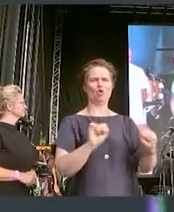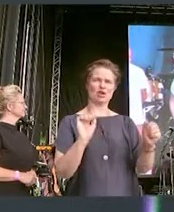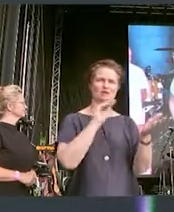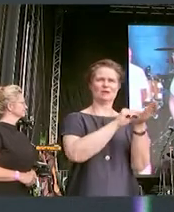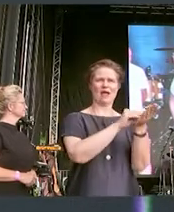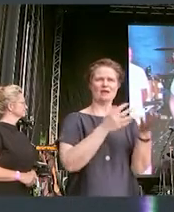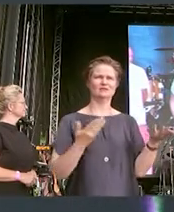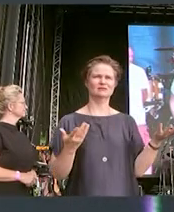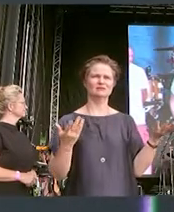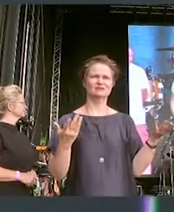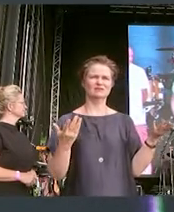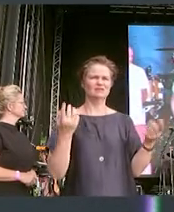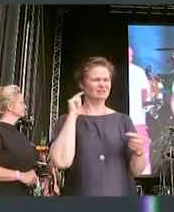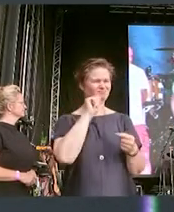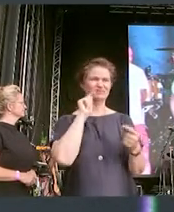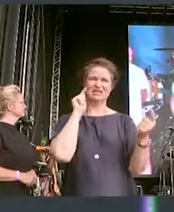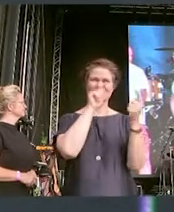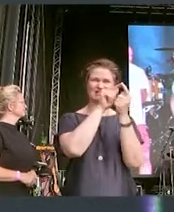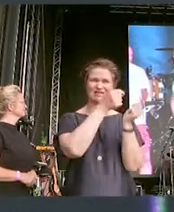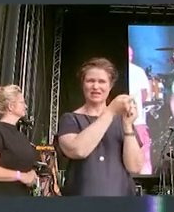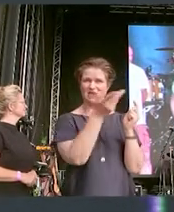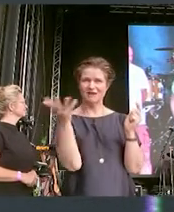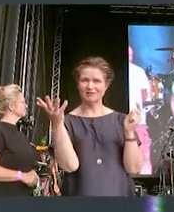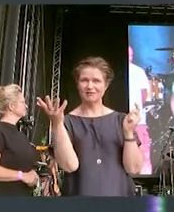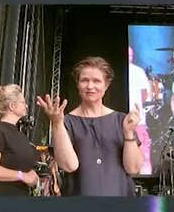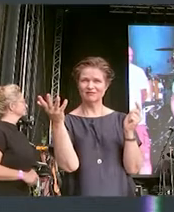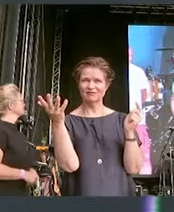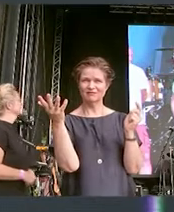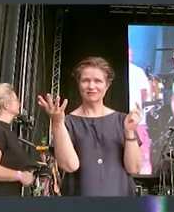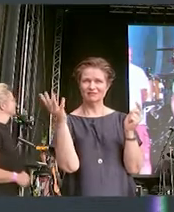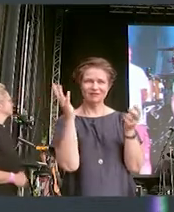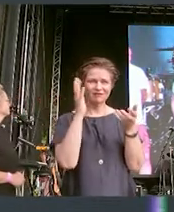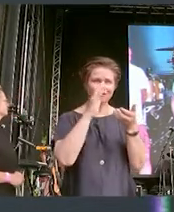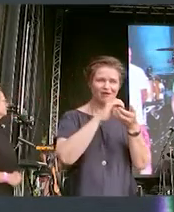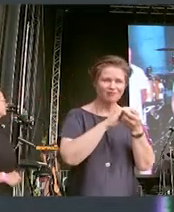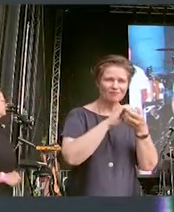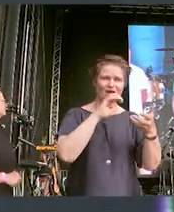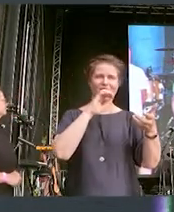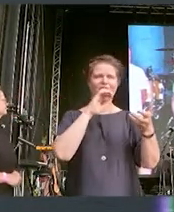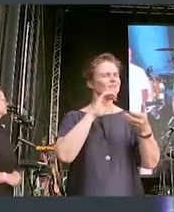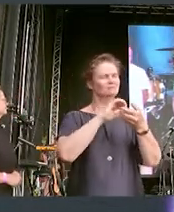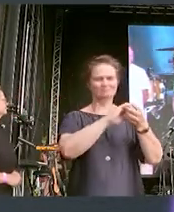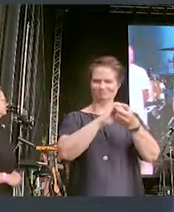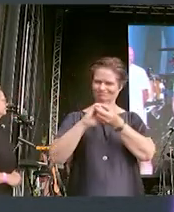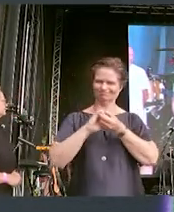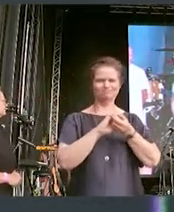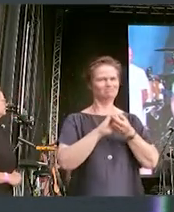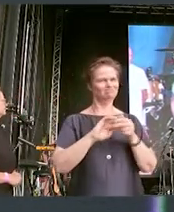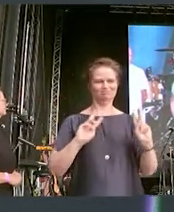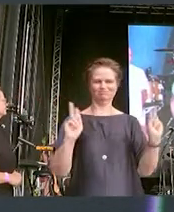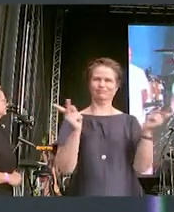Und diese Ziele sind unteilbar. In unserer Grundsatzerklärung